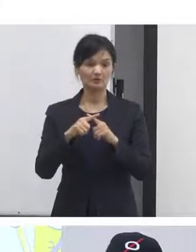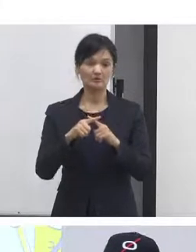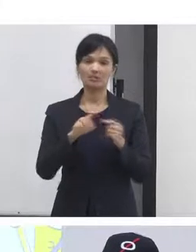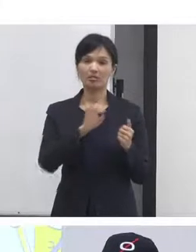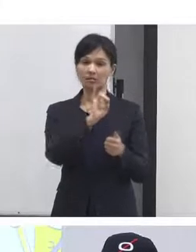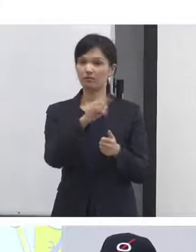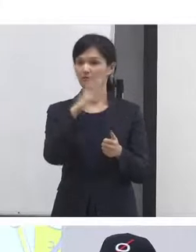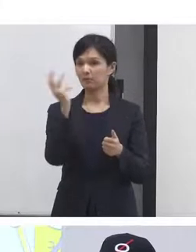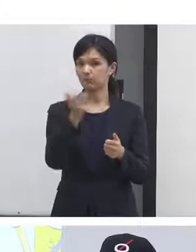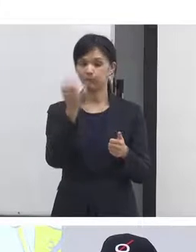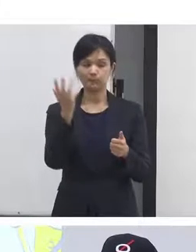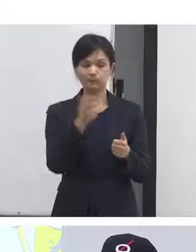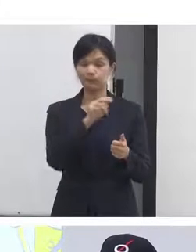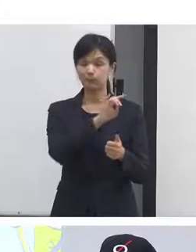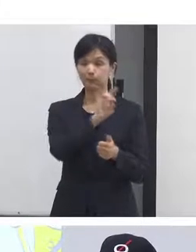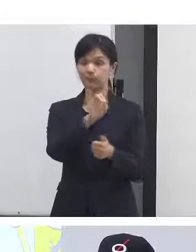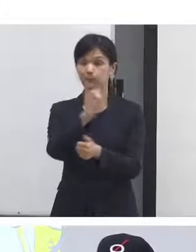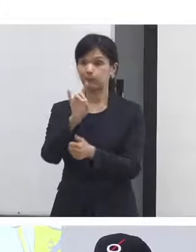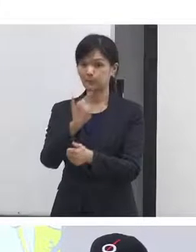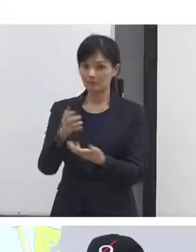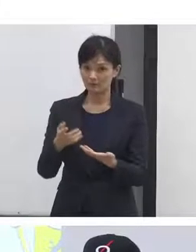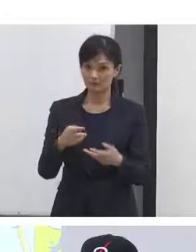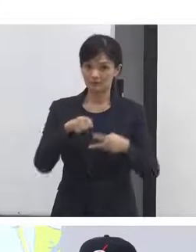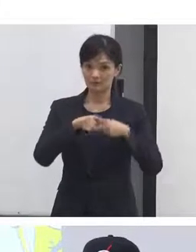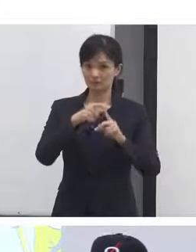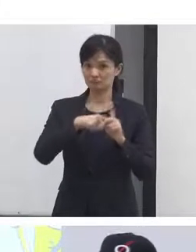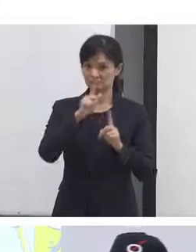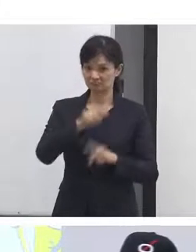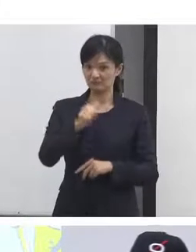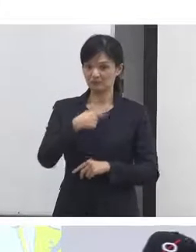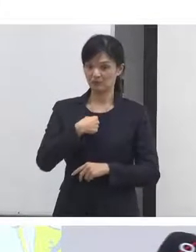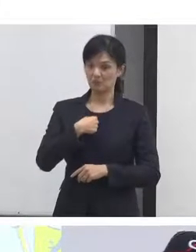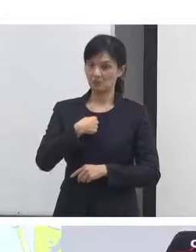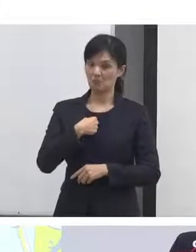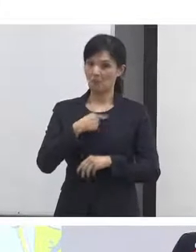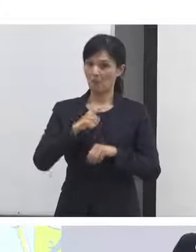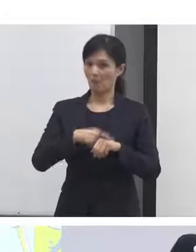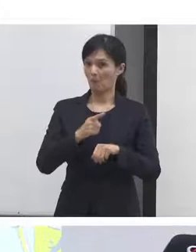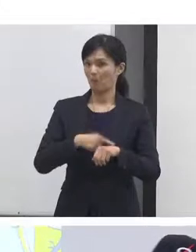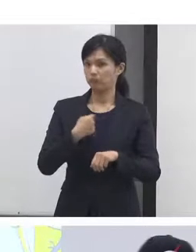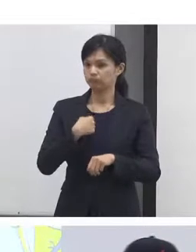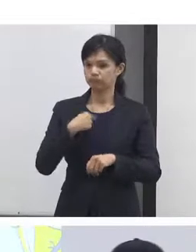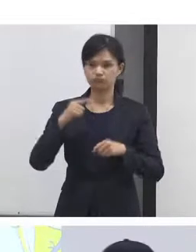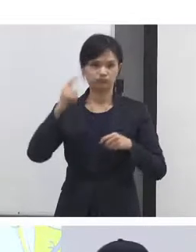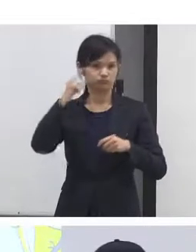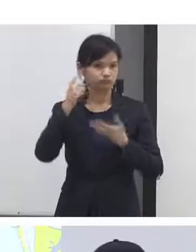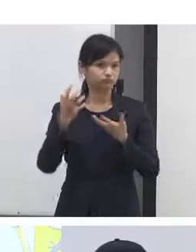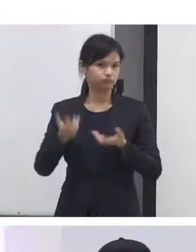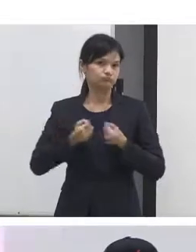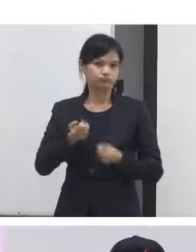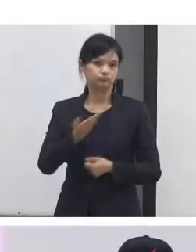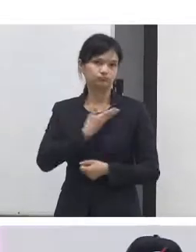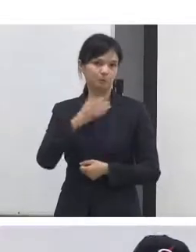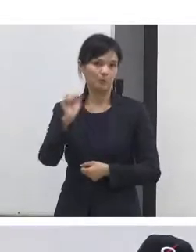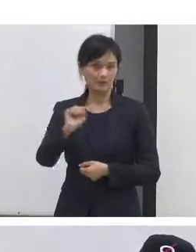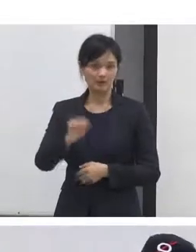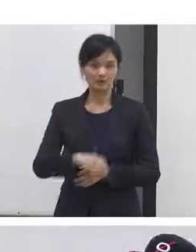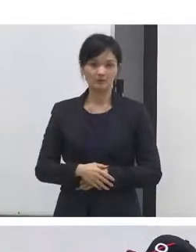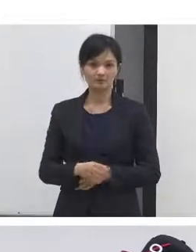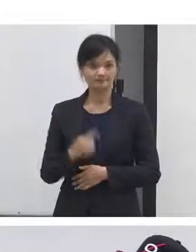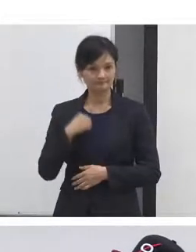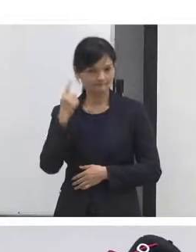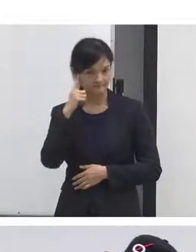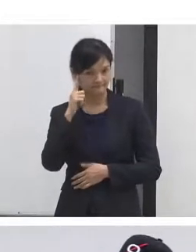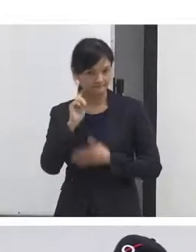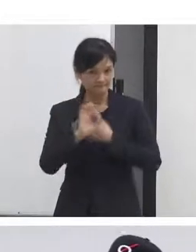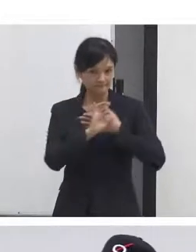看不到。这件事情其实对一个工程师来讲，我非常无法接受这样的概念。所以在这样一个基础之下，就在做一些尝试。